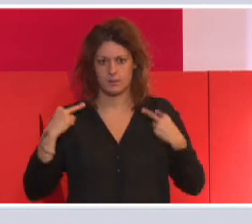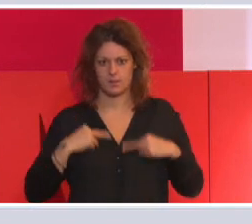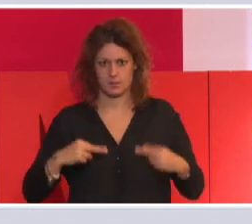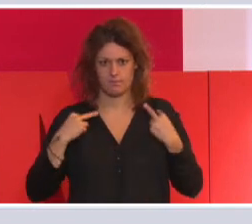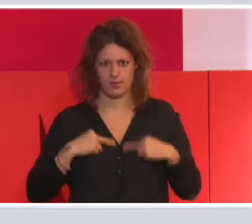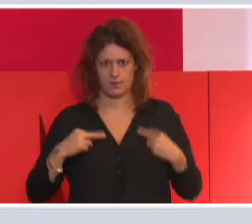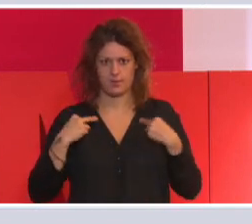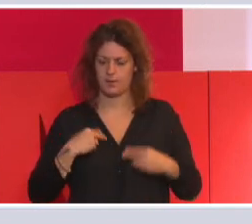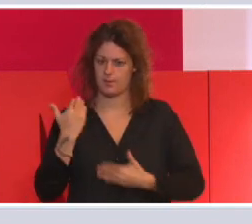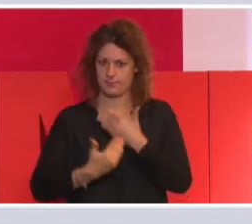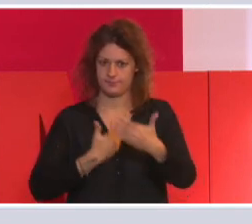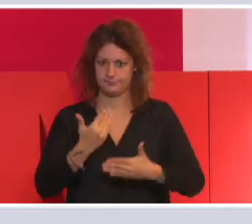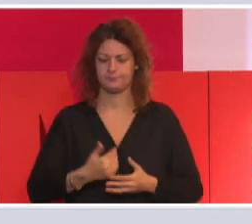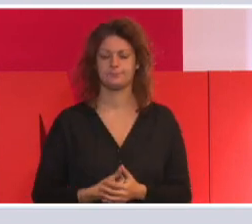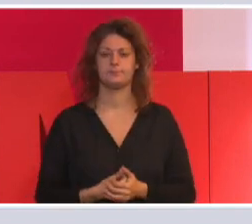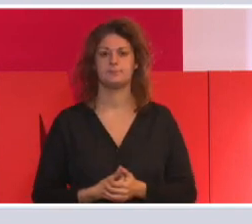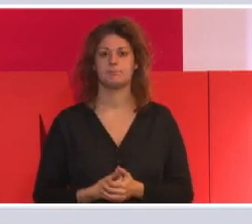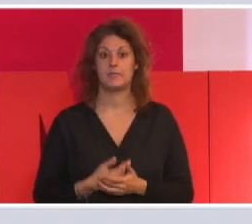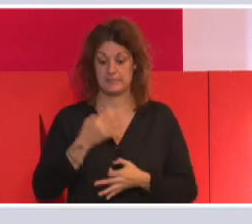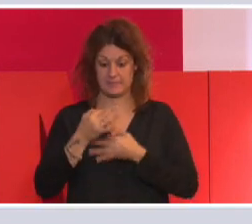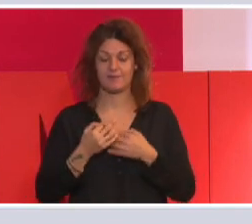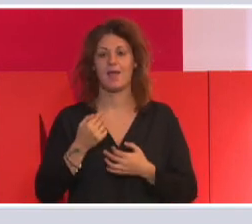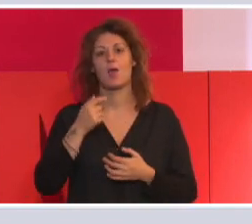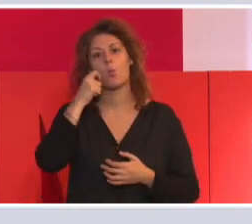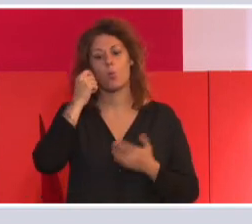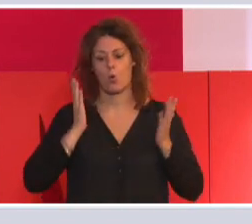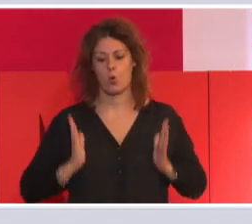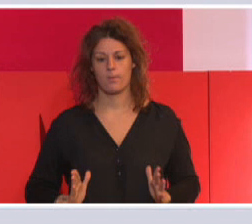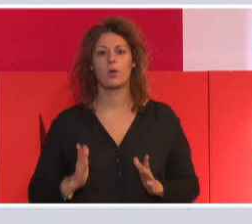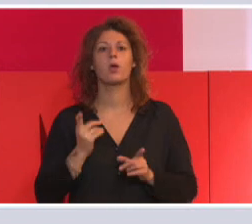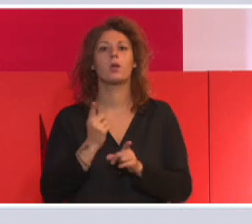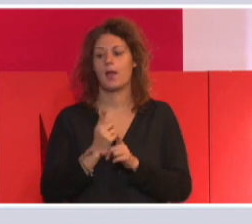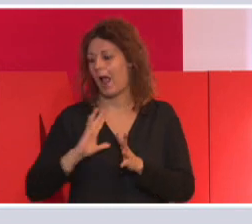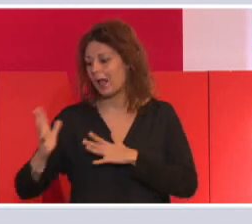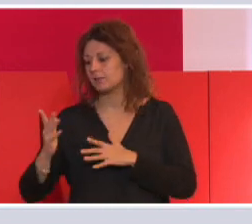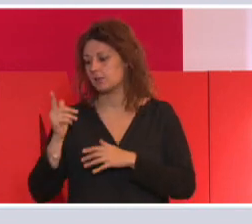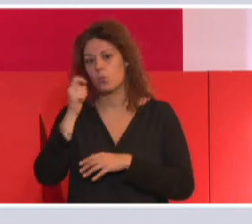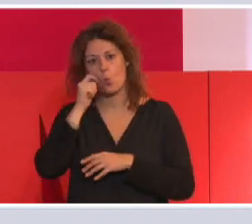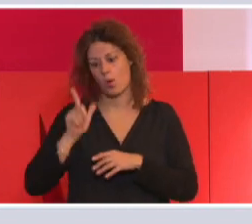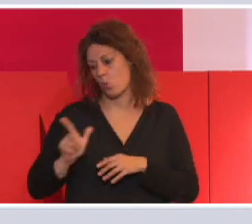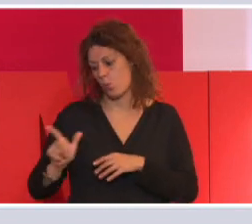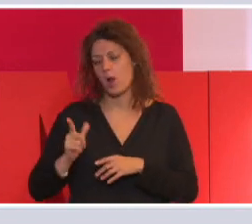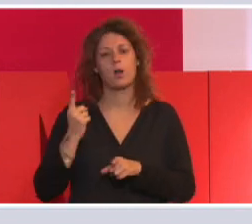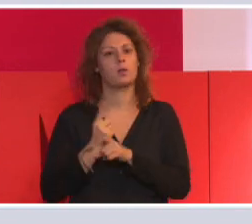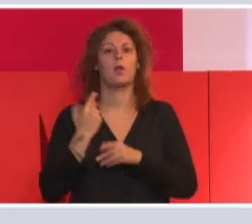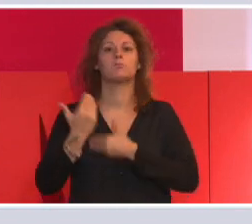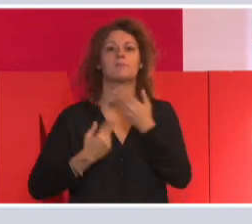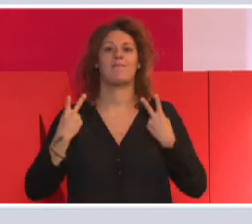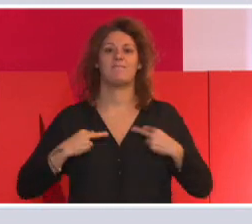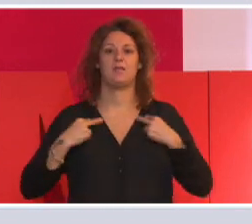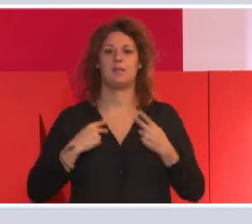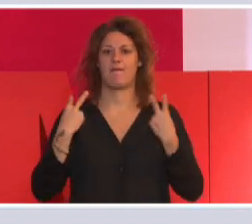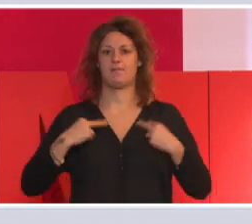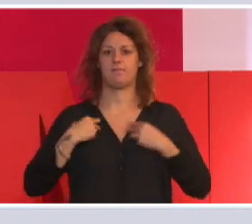sopravvivere per far sì che la nostra specie gli altri organismi effettivamente sopravvivano questo è stato il nostro mandato